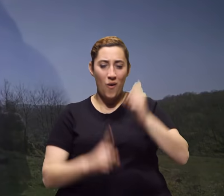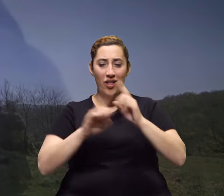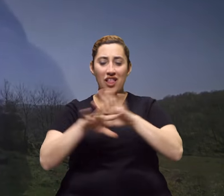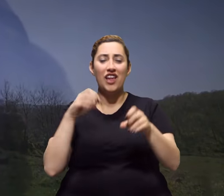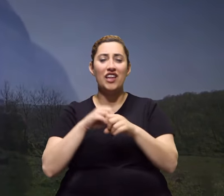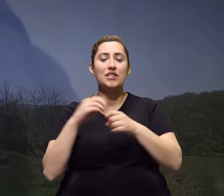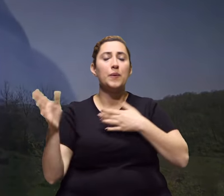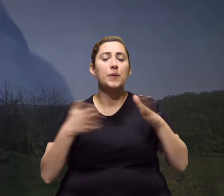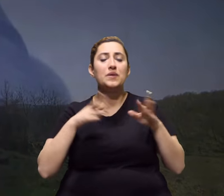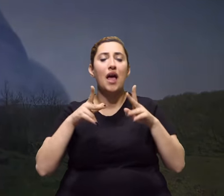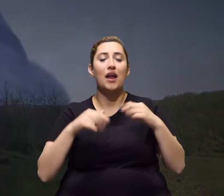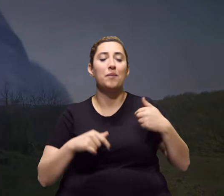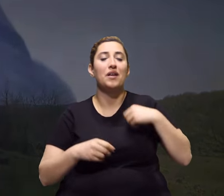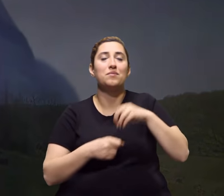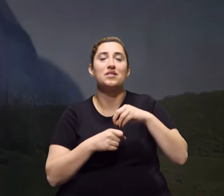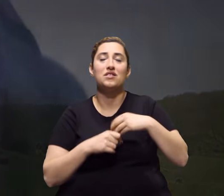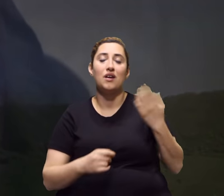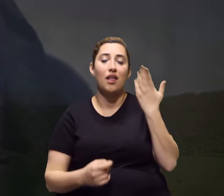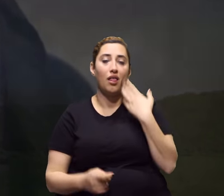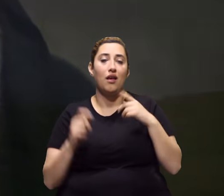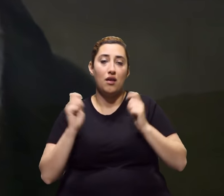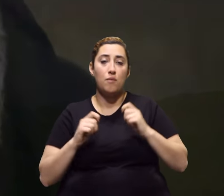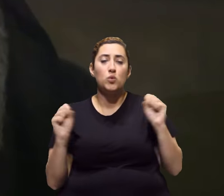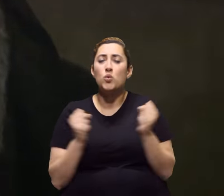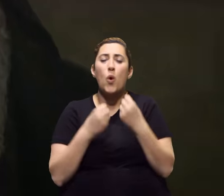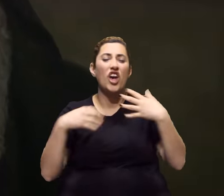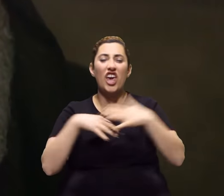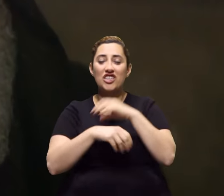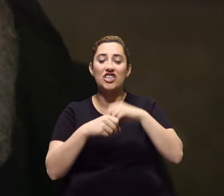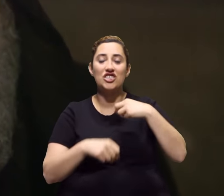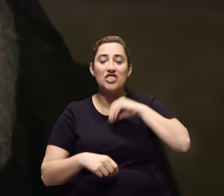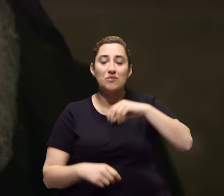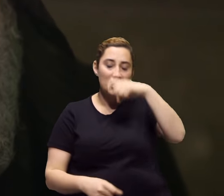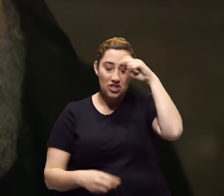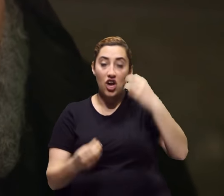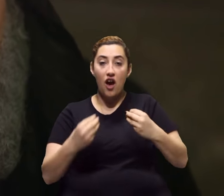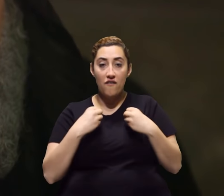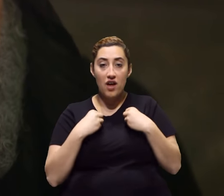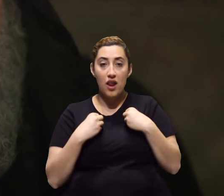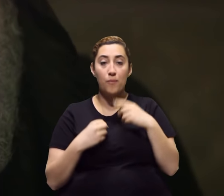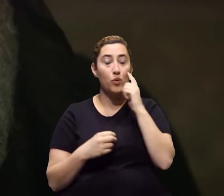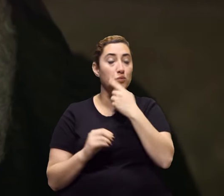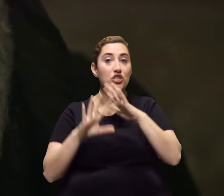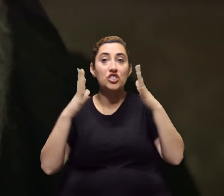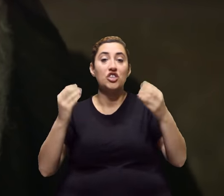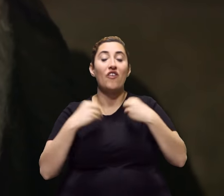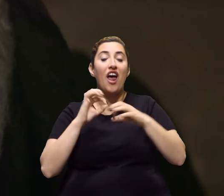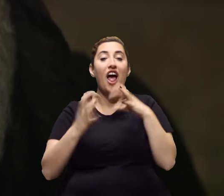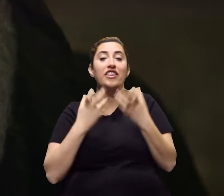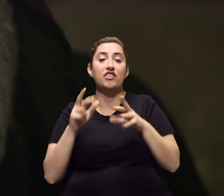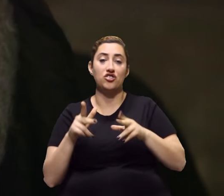bir seher yeli gibi eser gönlümüze. Soğuk gecelerde içimizi ısıtan, gözümüzü ışıtan ateş